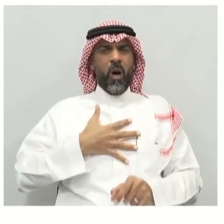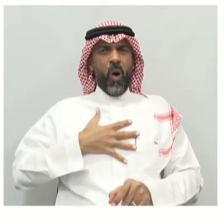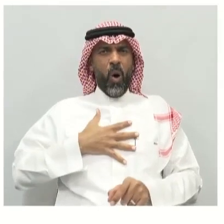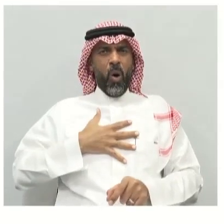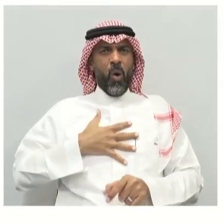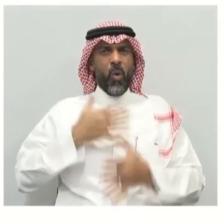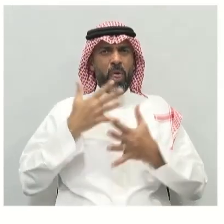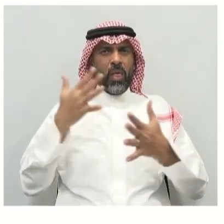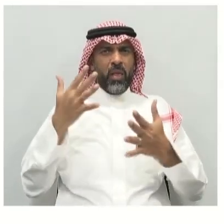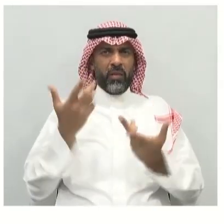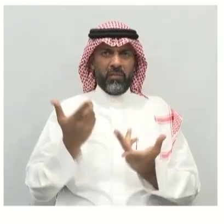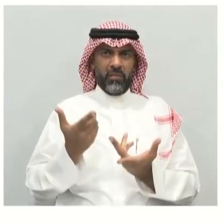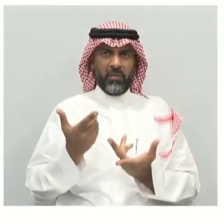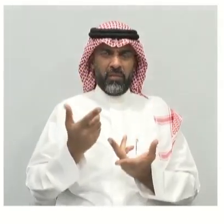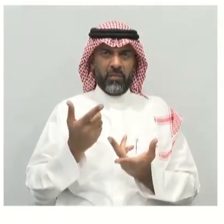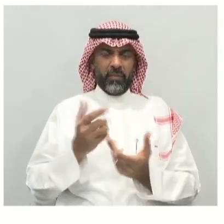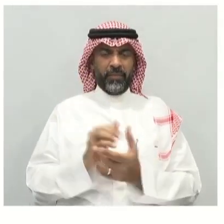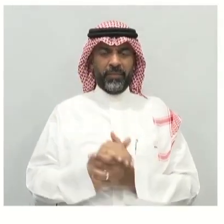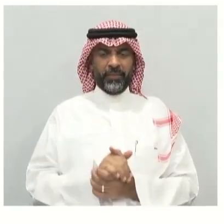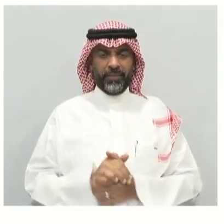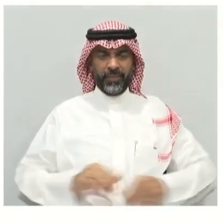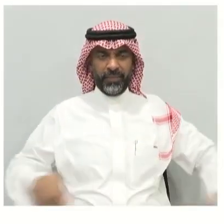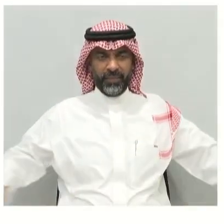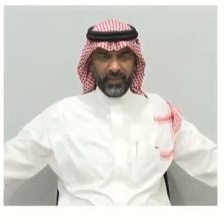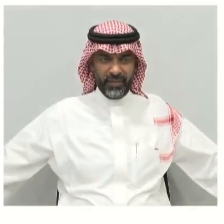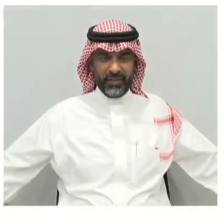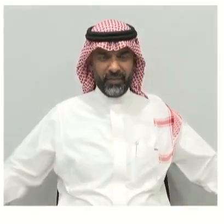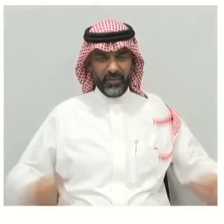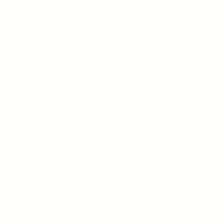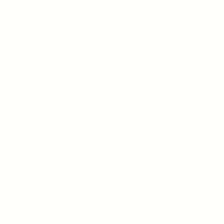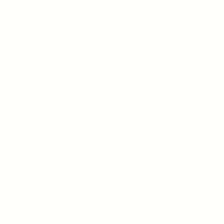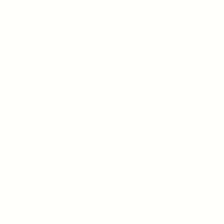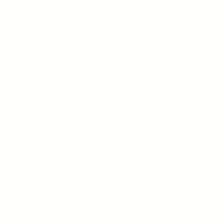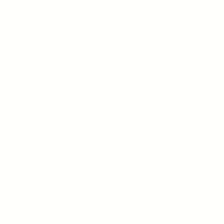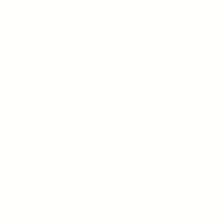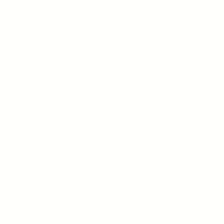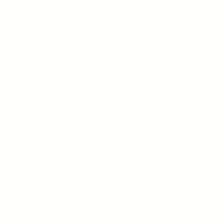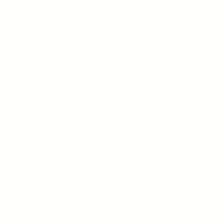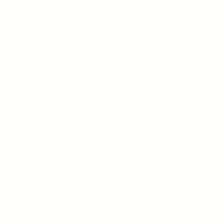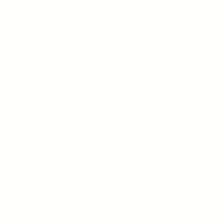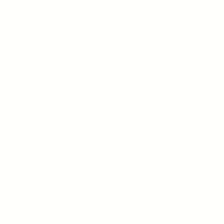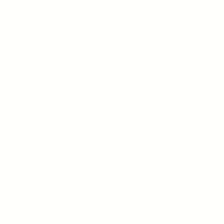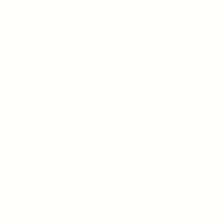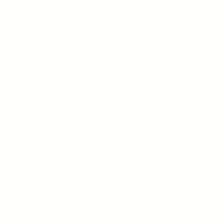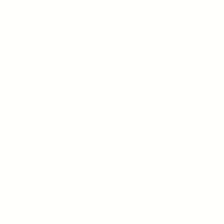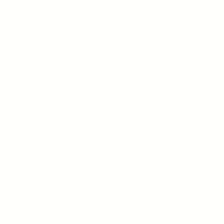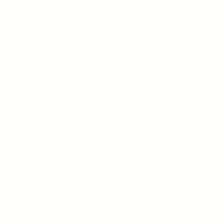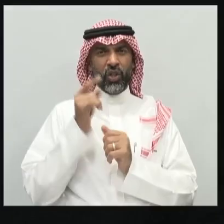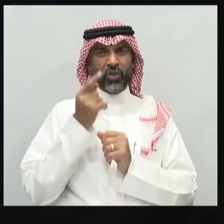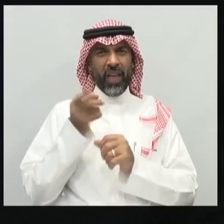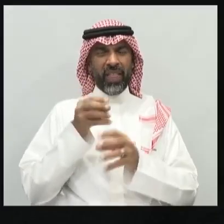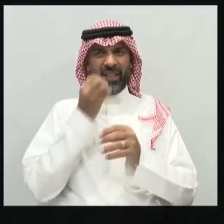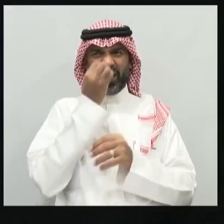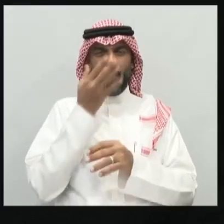عايشين في اماكن ريفيه يعني في اماكن فيها مزارع وفيها اشجار طيب نشوف مع بعض عندنا التلوث